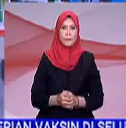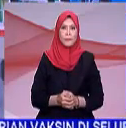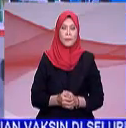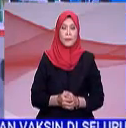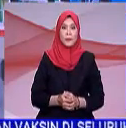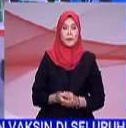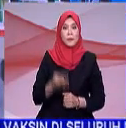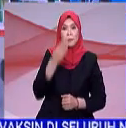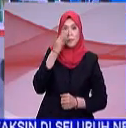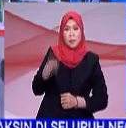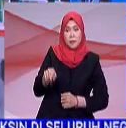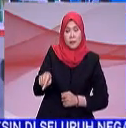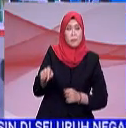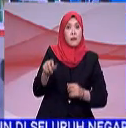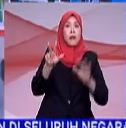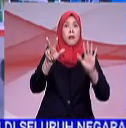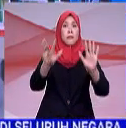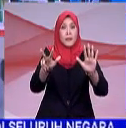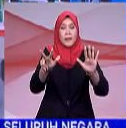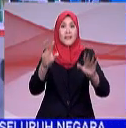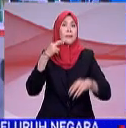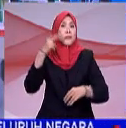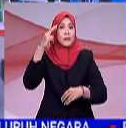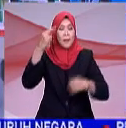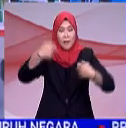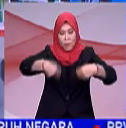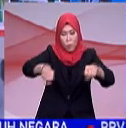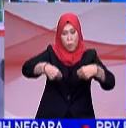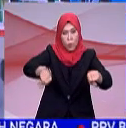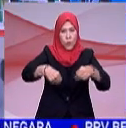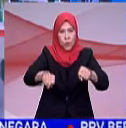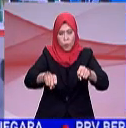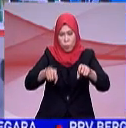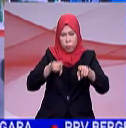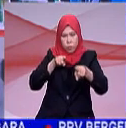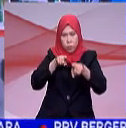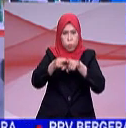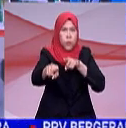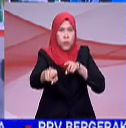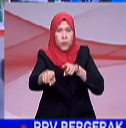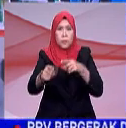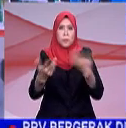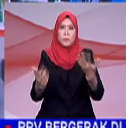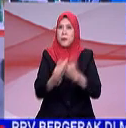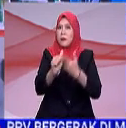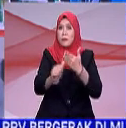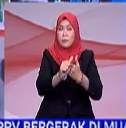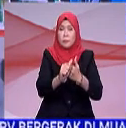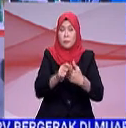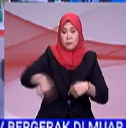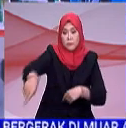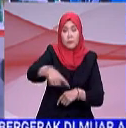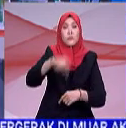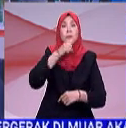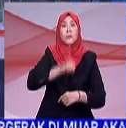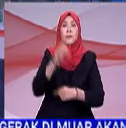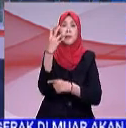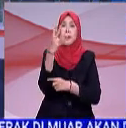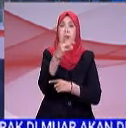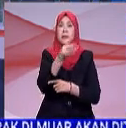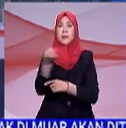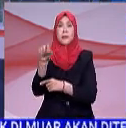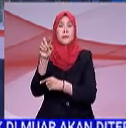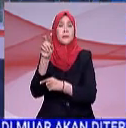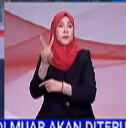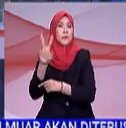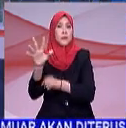Pada perbuatan, 8 remaja menunggang motosikal secara melulu dan berbahaya. Kesemua mereka yang berusia 16 hingga